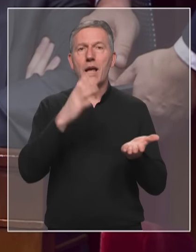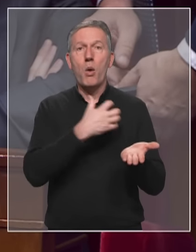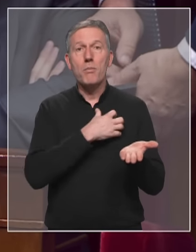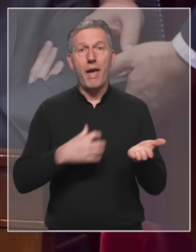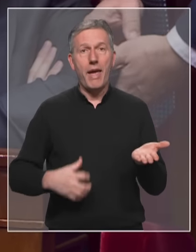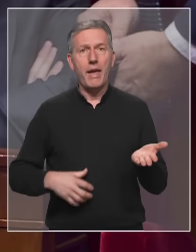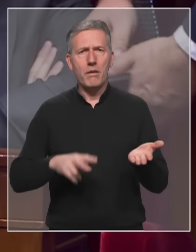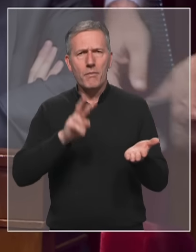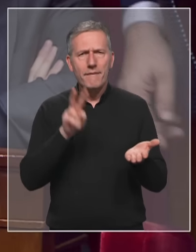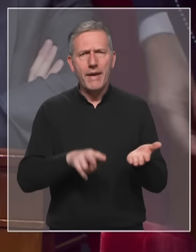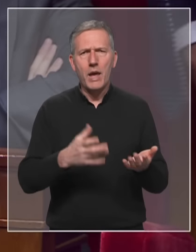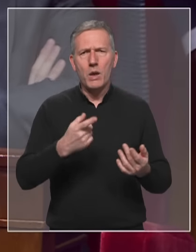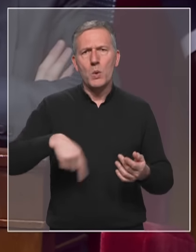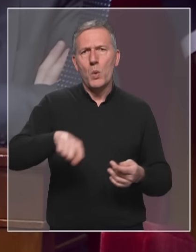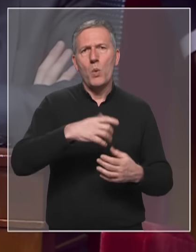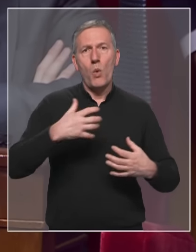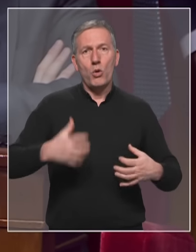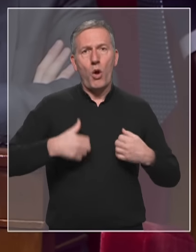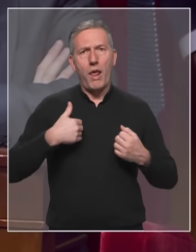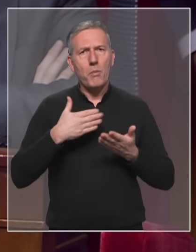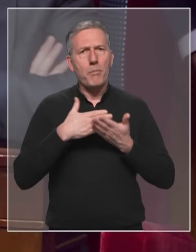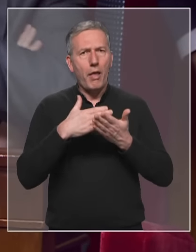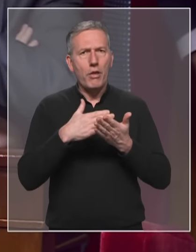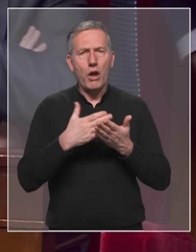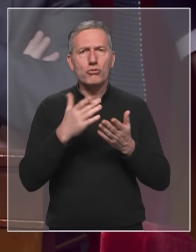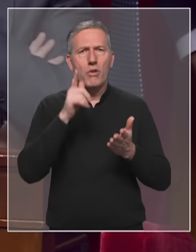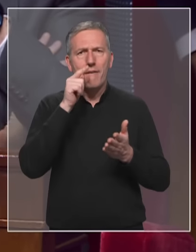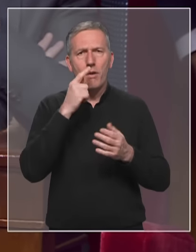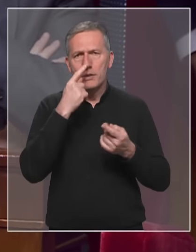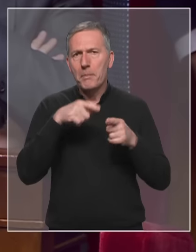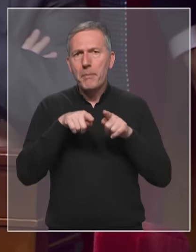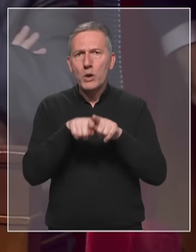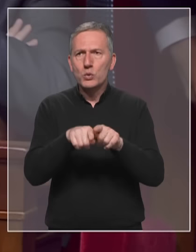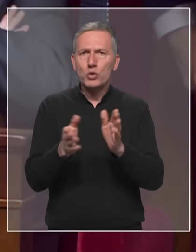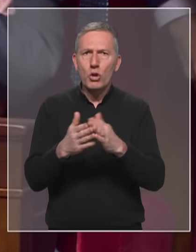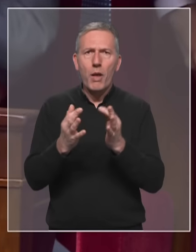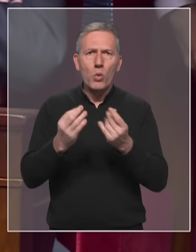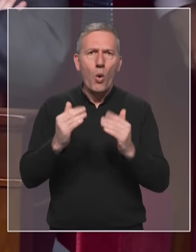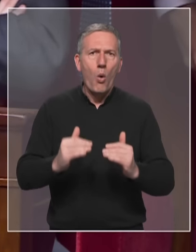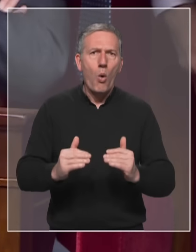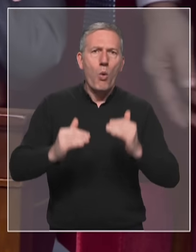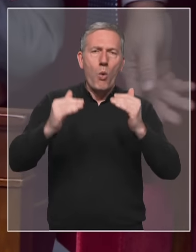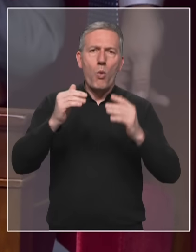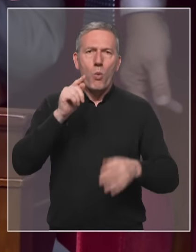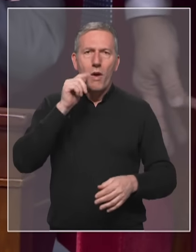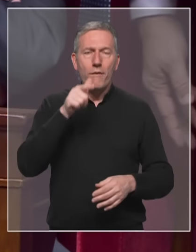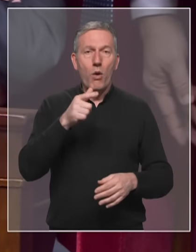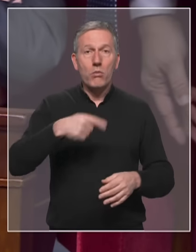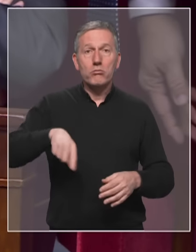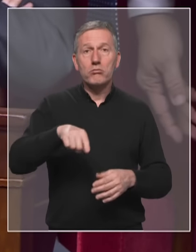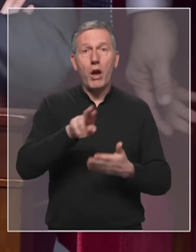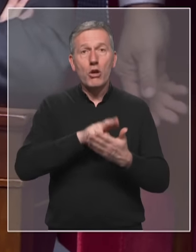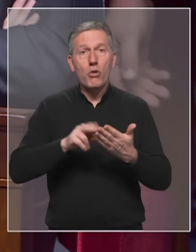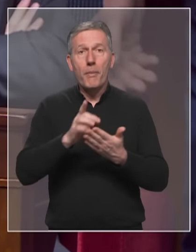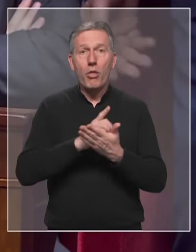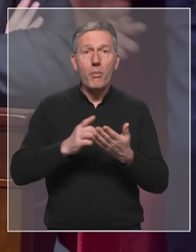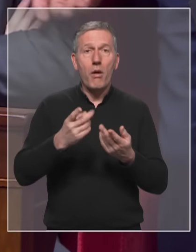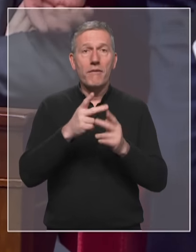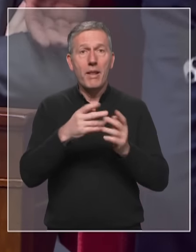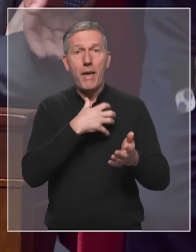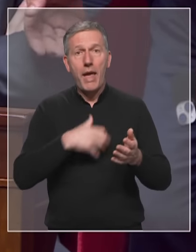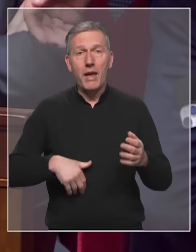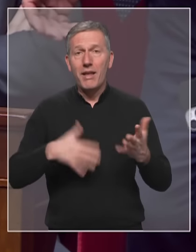leur colère vis-à-vis des efforts injustes et disproportionnés que vous leur demandez. Pour les collectivités, cela représente une économie de 10